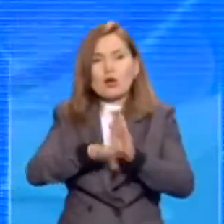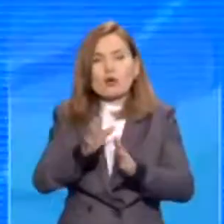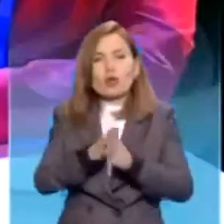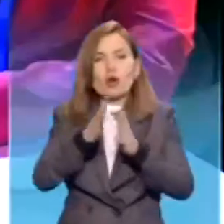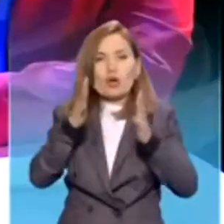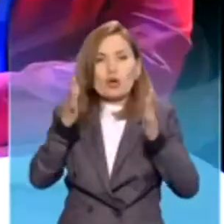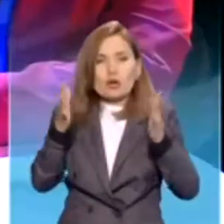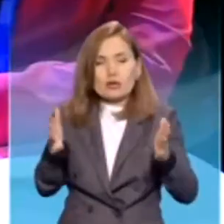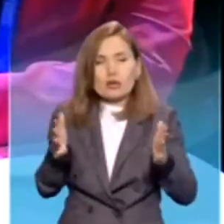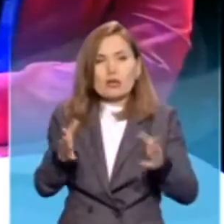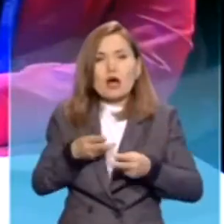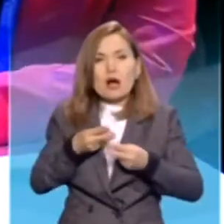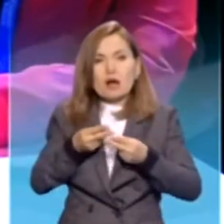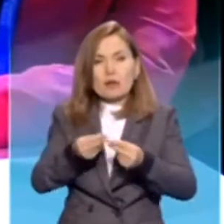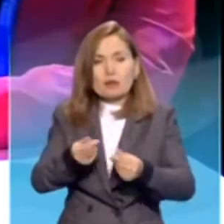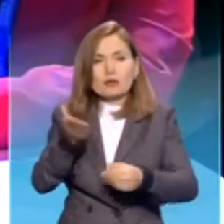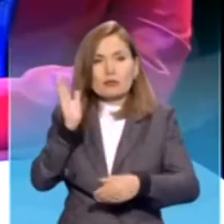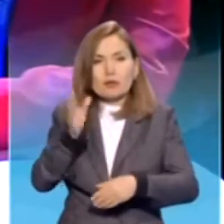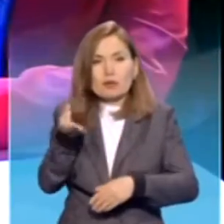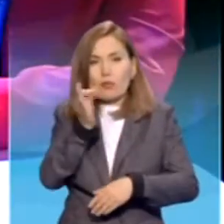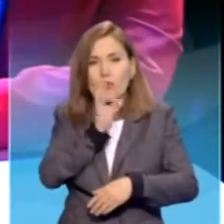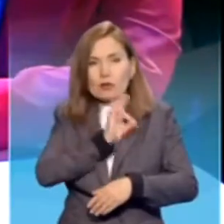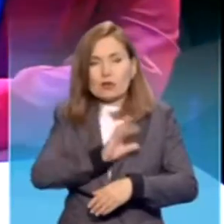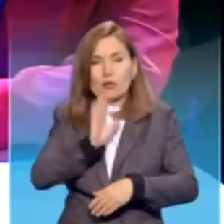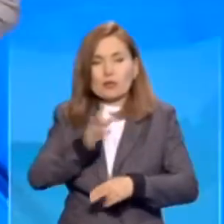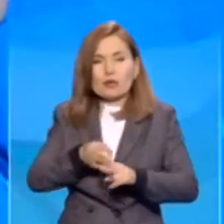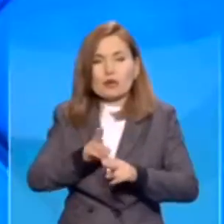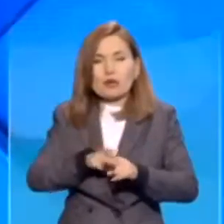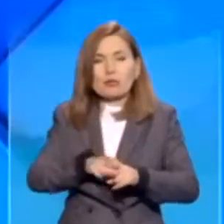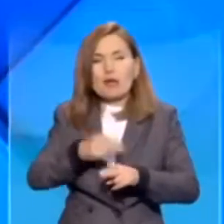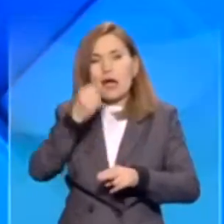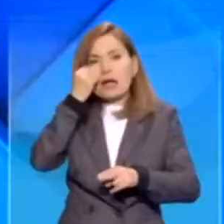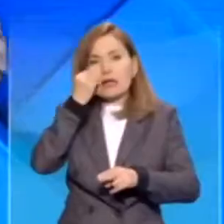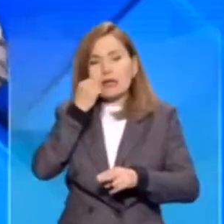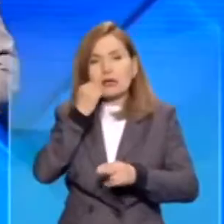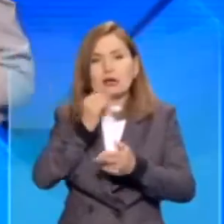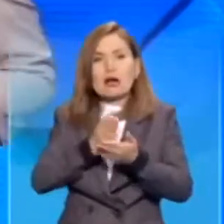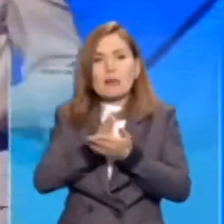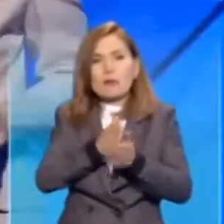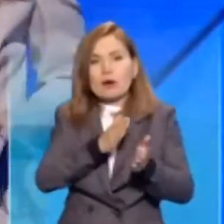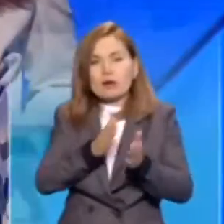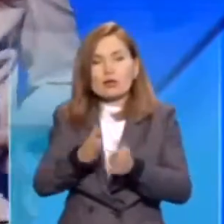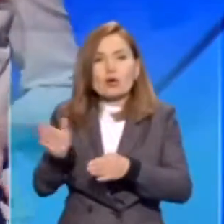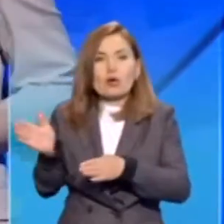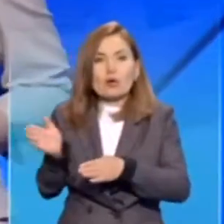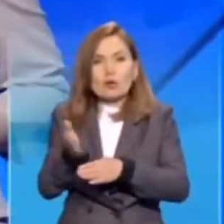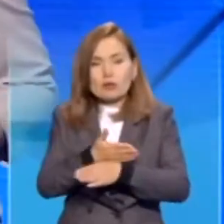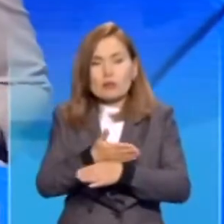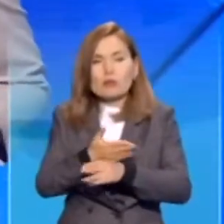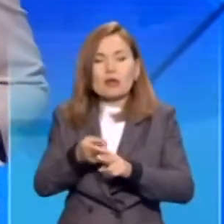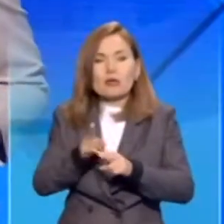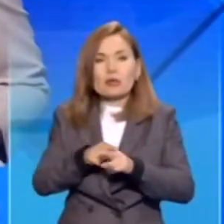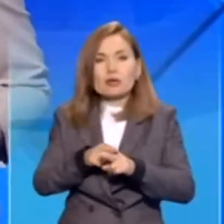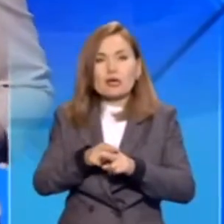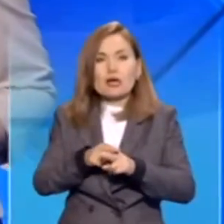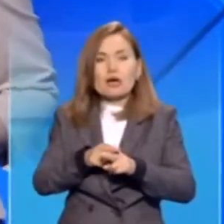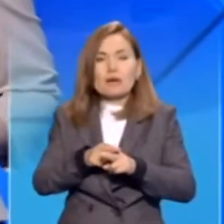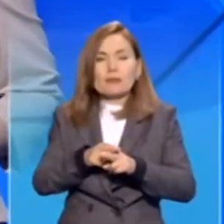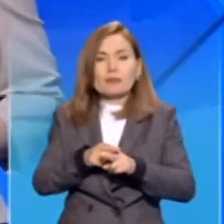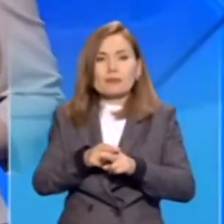үлкен ықпал етеді деп ойлаймын. Сонымен бірге мына ескі саяси жүйенің кедергілерінен құтылуға,